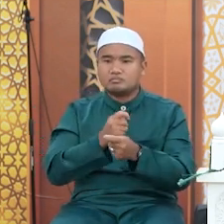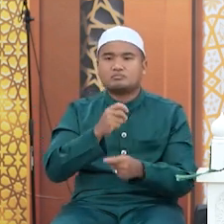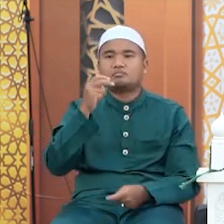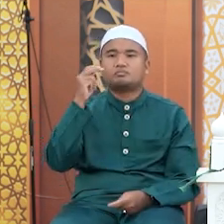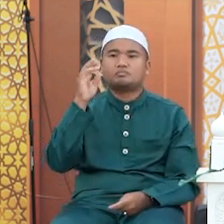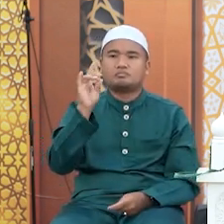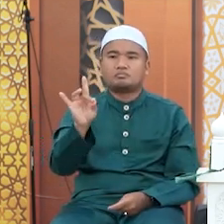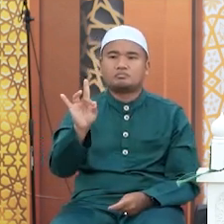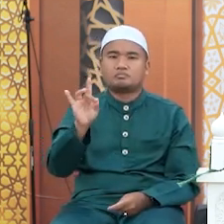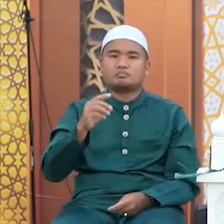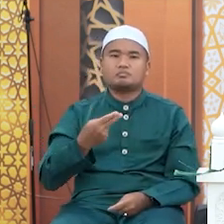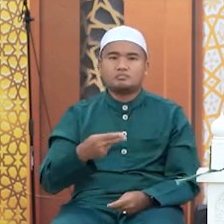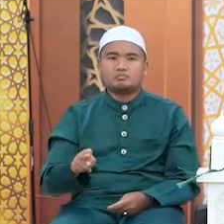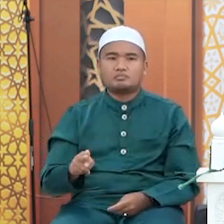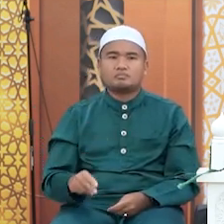menang dah Islam.